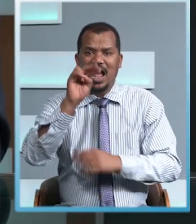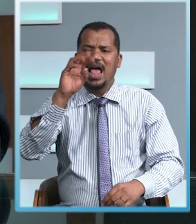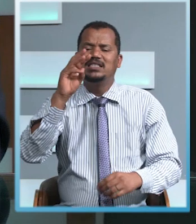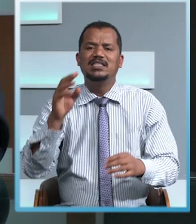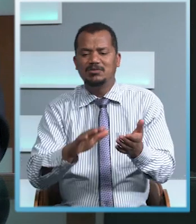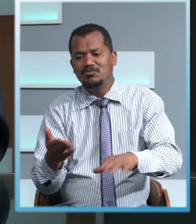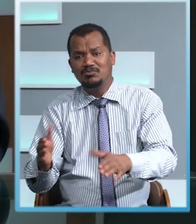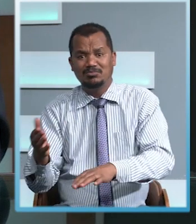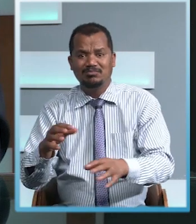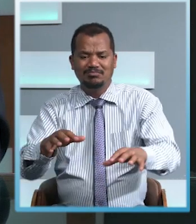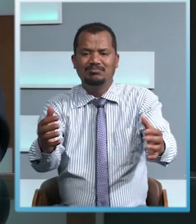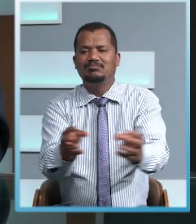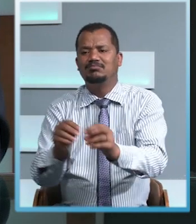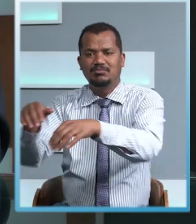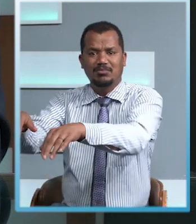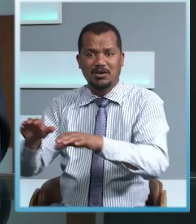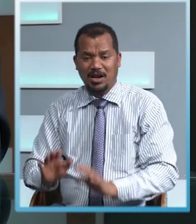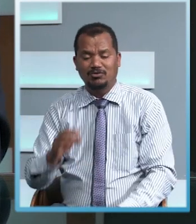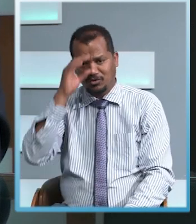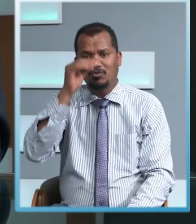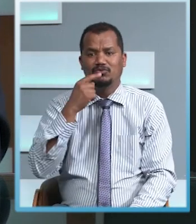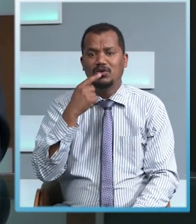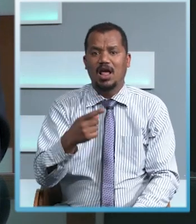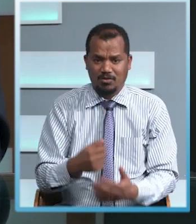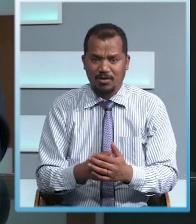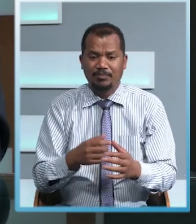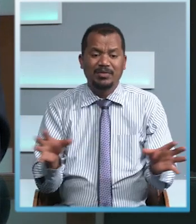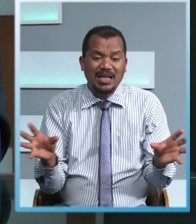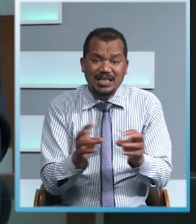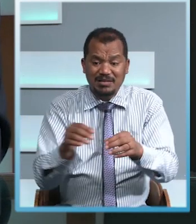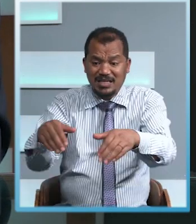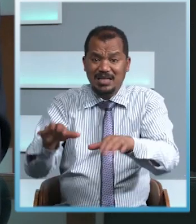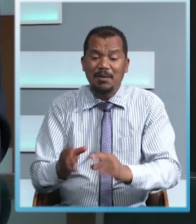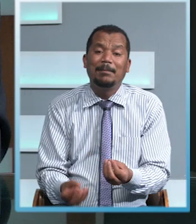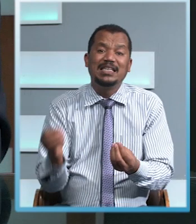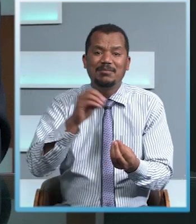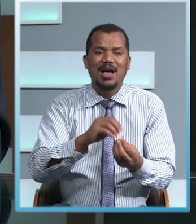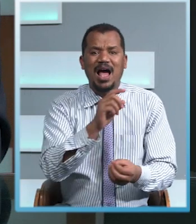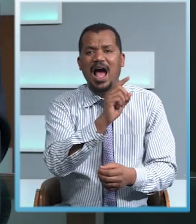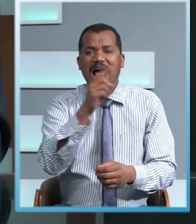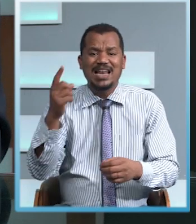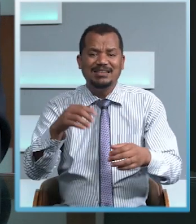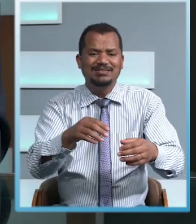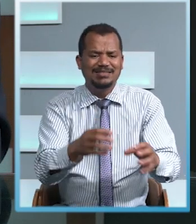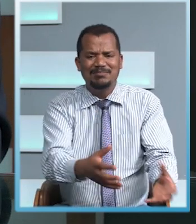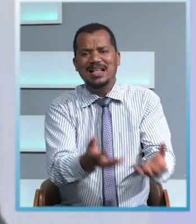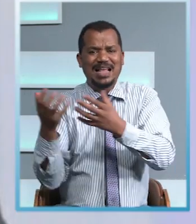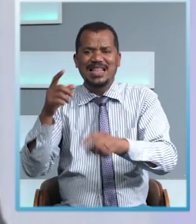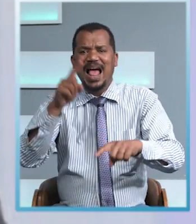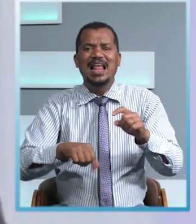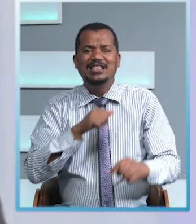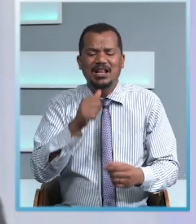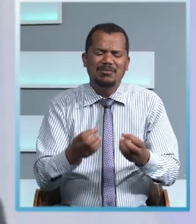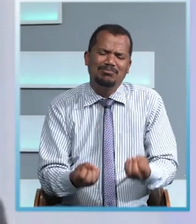ድረስ 26 አስክሬን ሰብስበው መቅበራቸውን የአይን እማኞቹ ጨምረው ገልጸዋል። ከተሰበሰበው አስክሬን በተጨማሪ አስክሬናቸውን